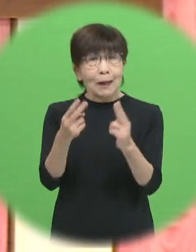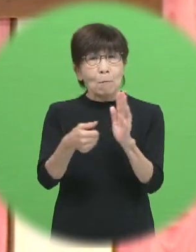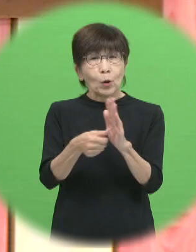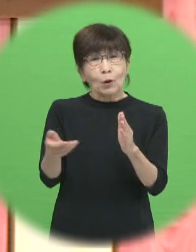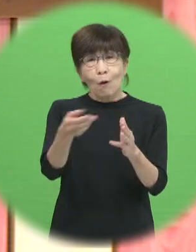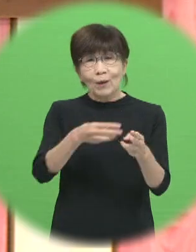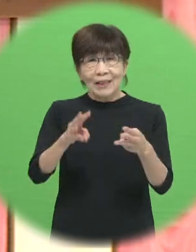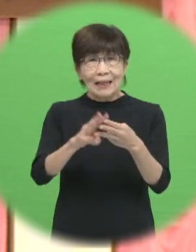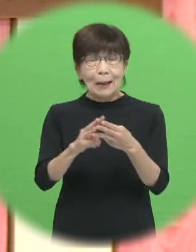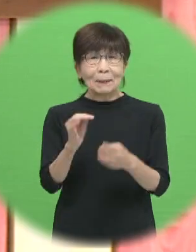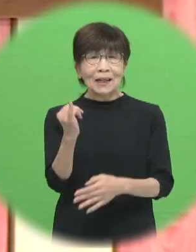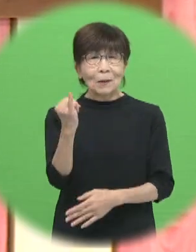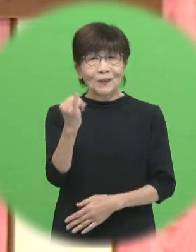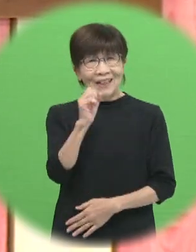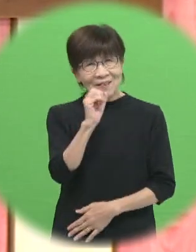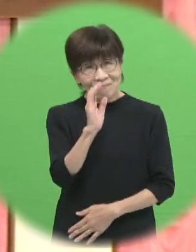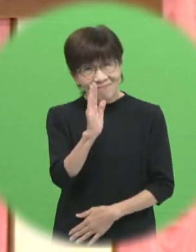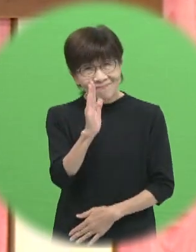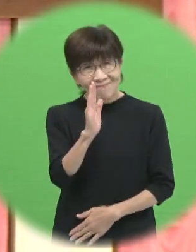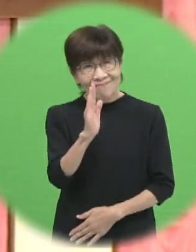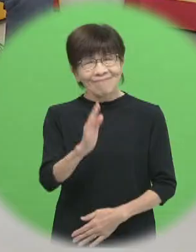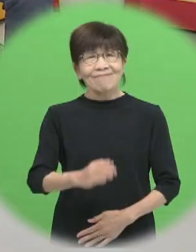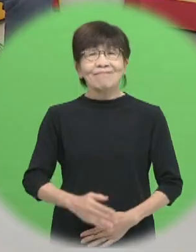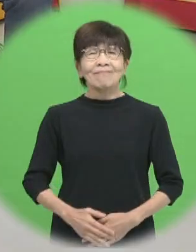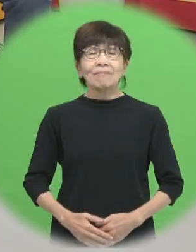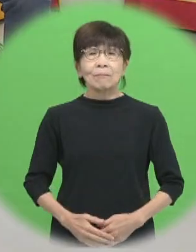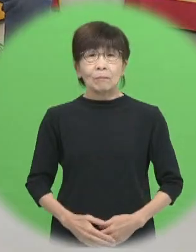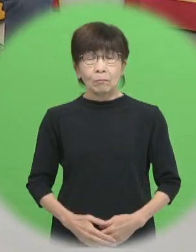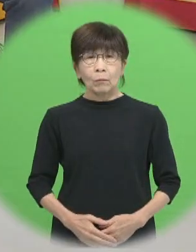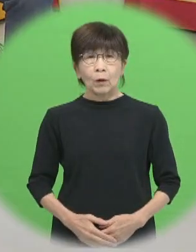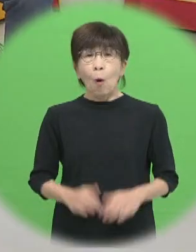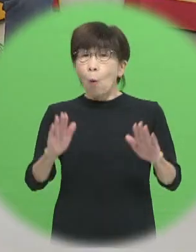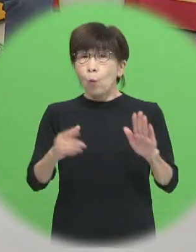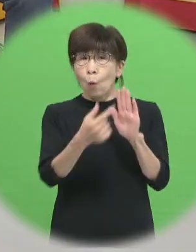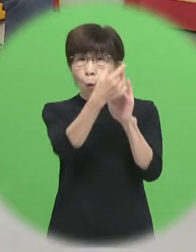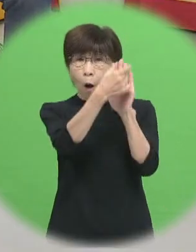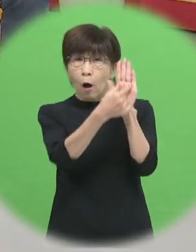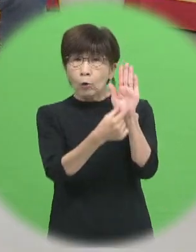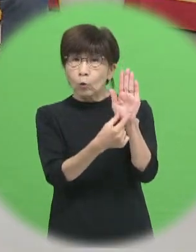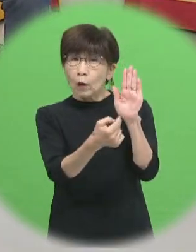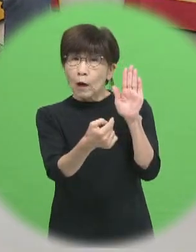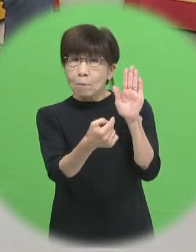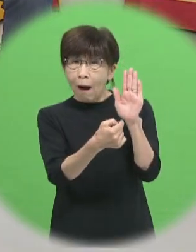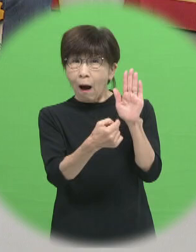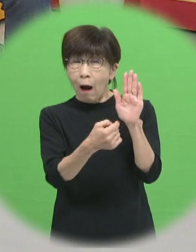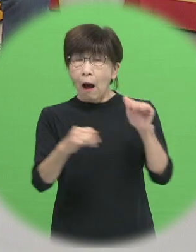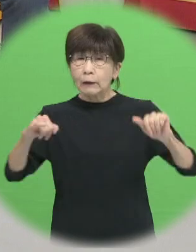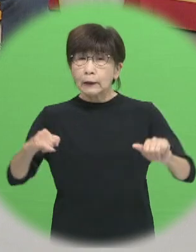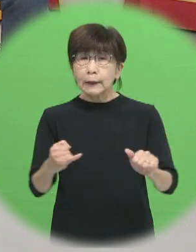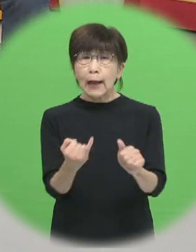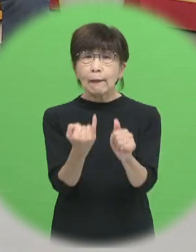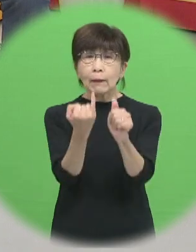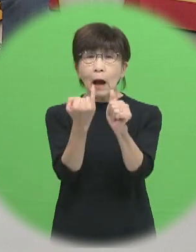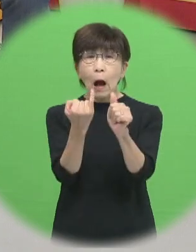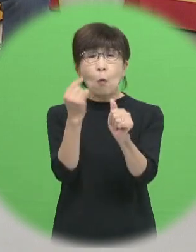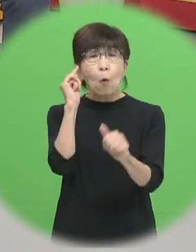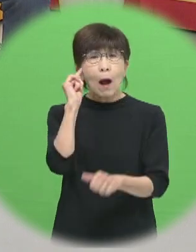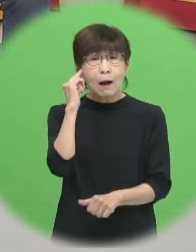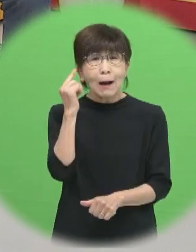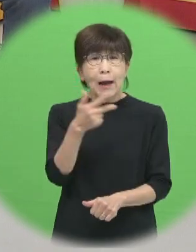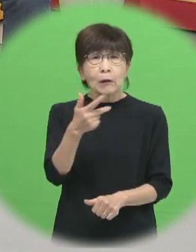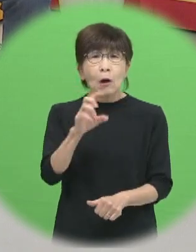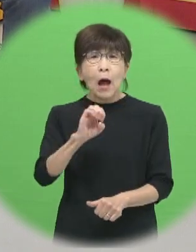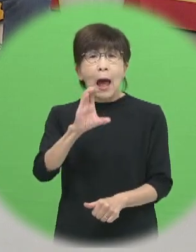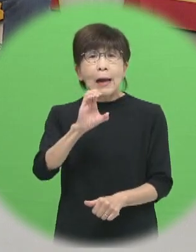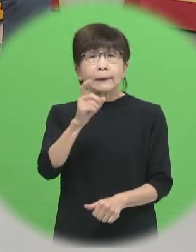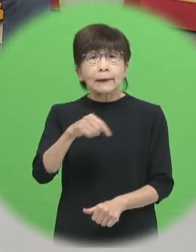願いします。 お願いします。 さあ今回のテーマなんですが、 はい、 ジェンダーを考えるです、